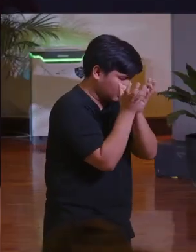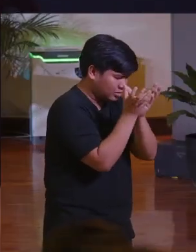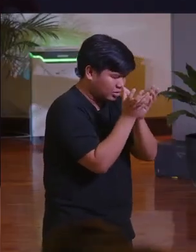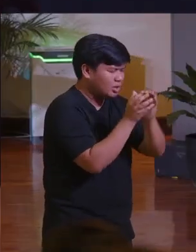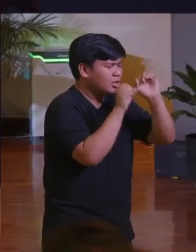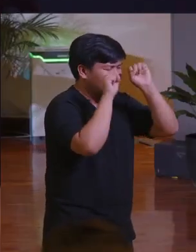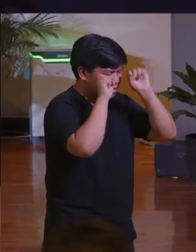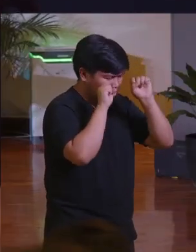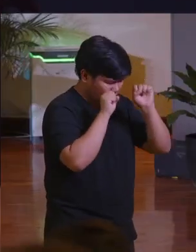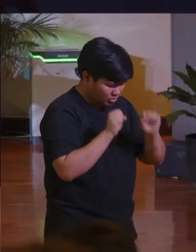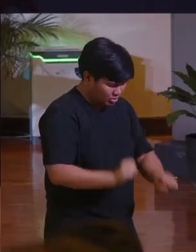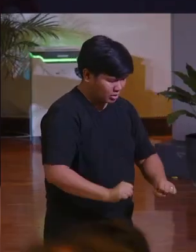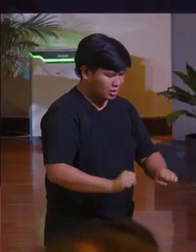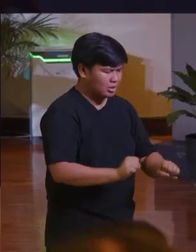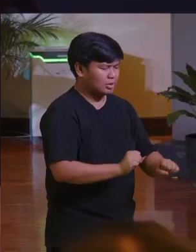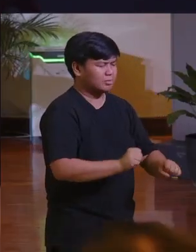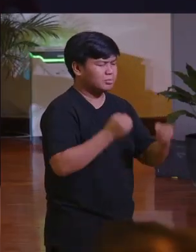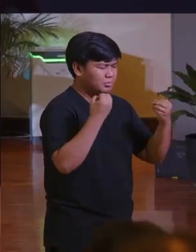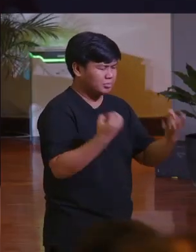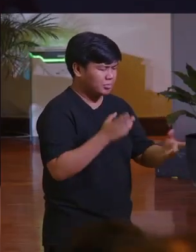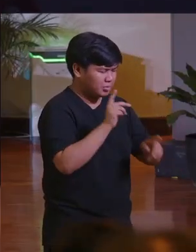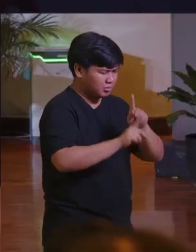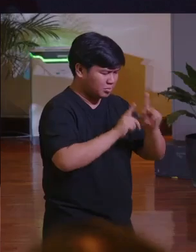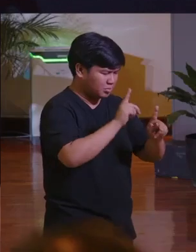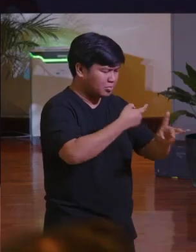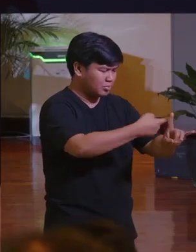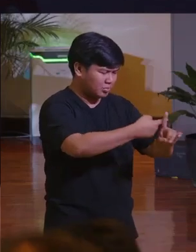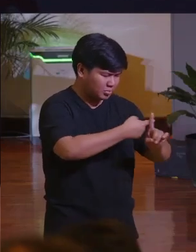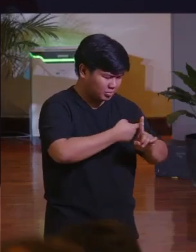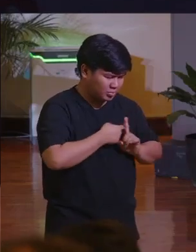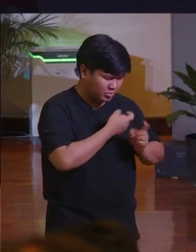upang sila, Panginoon, ay makakilala sa inyo.